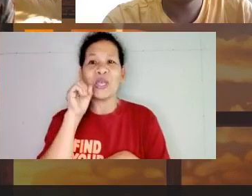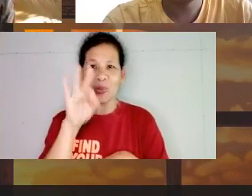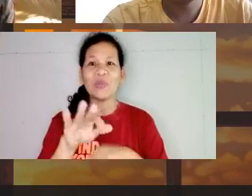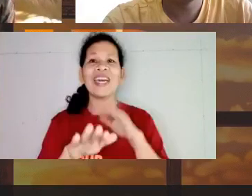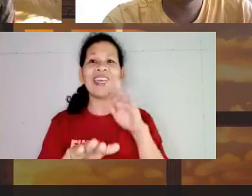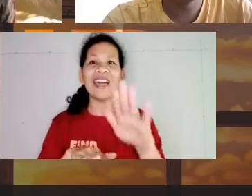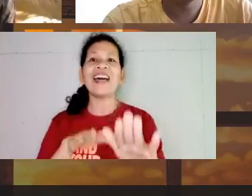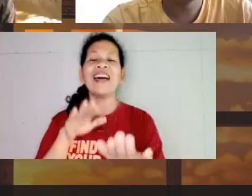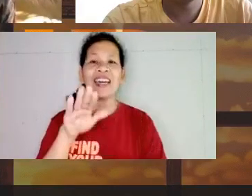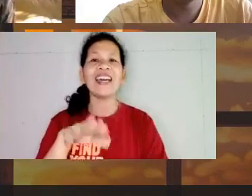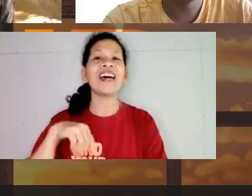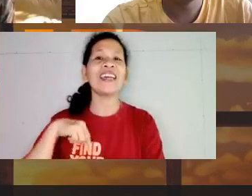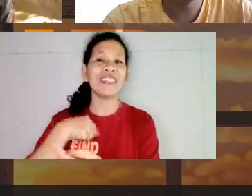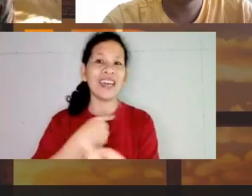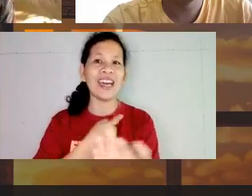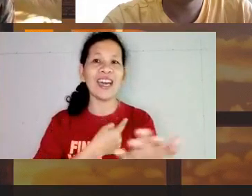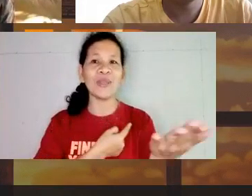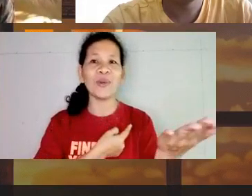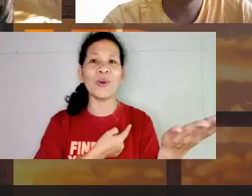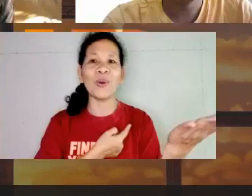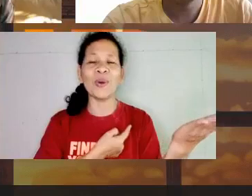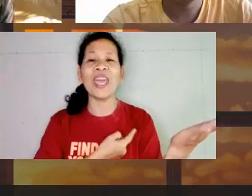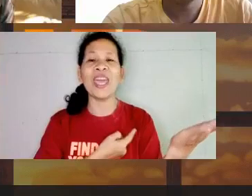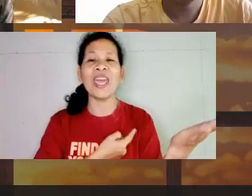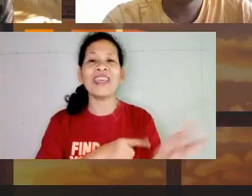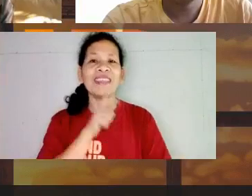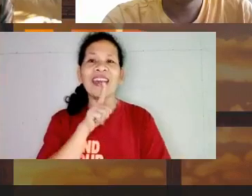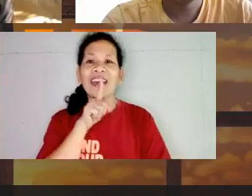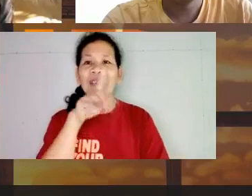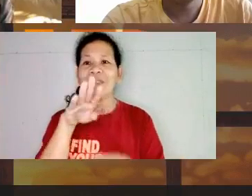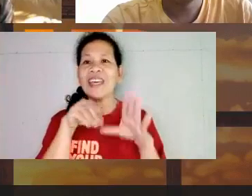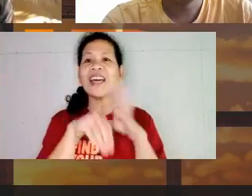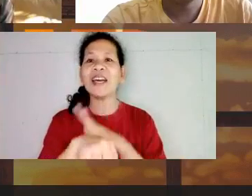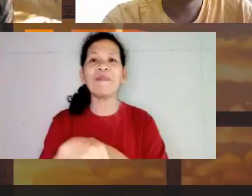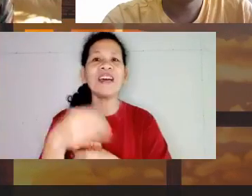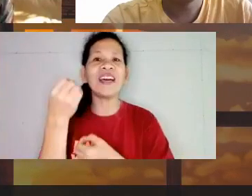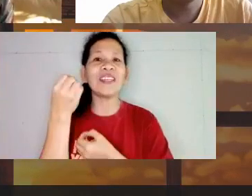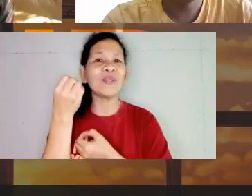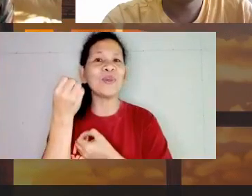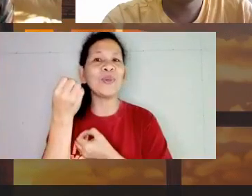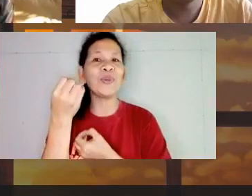lubos. Kung lalakad tayo, ganap sa